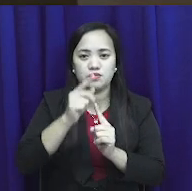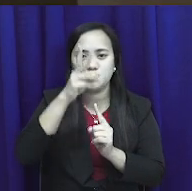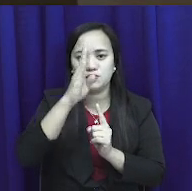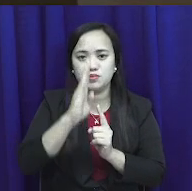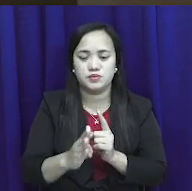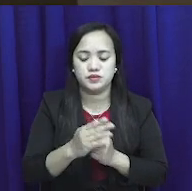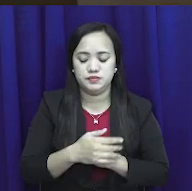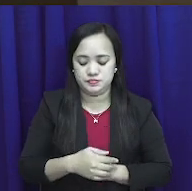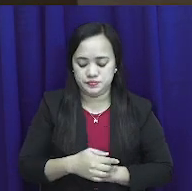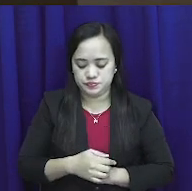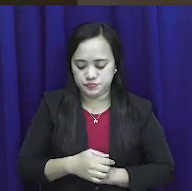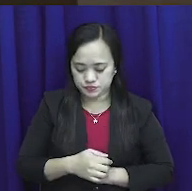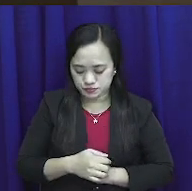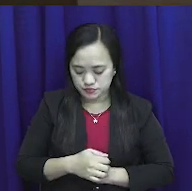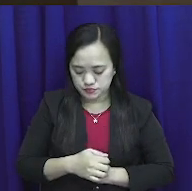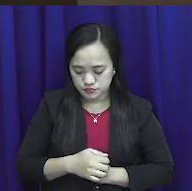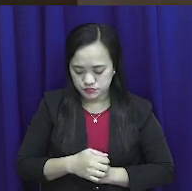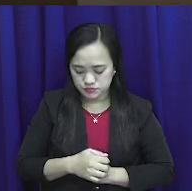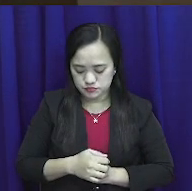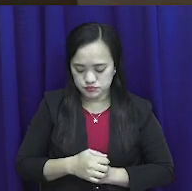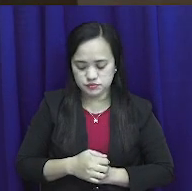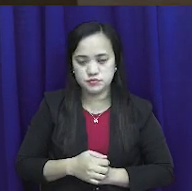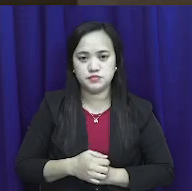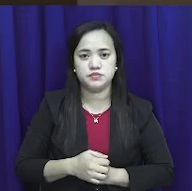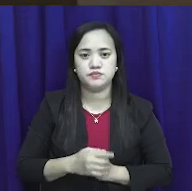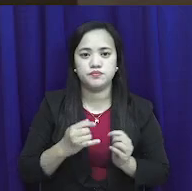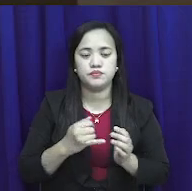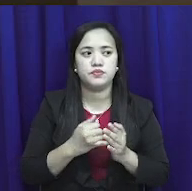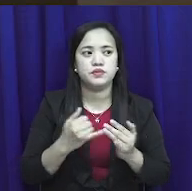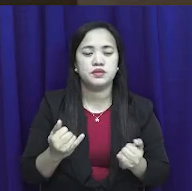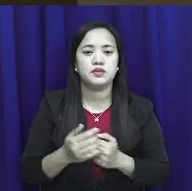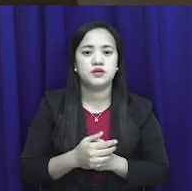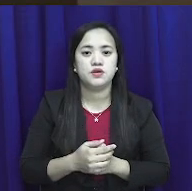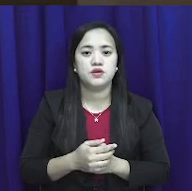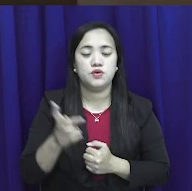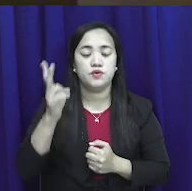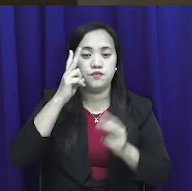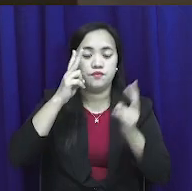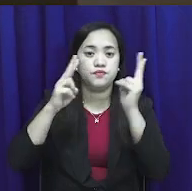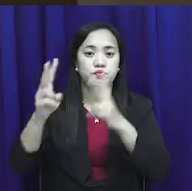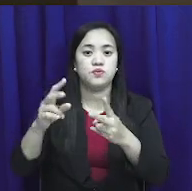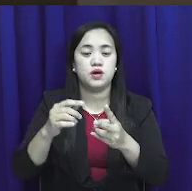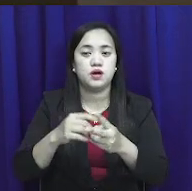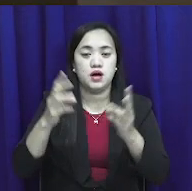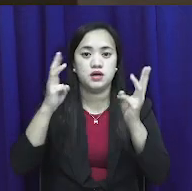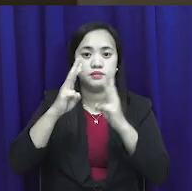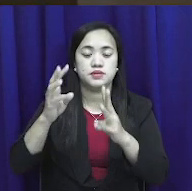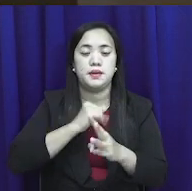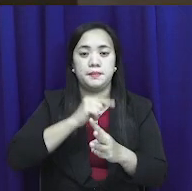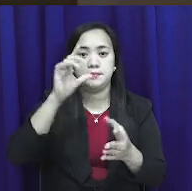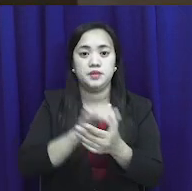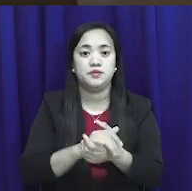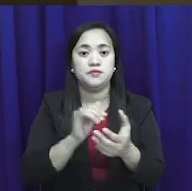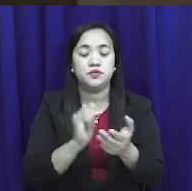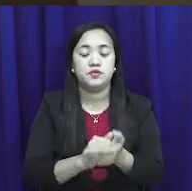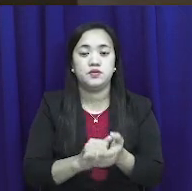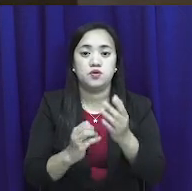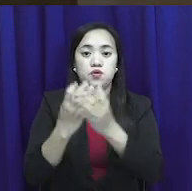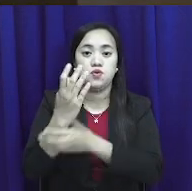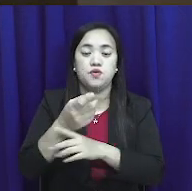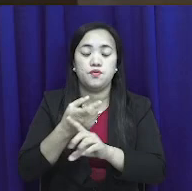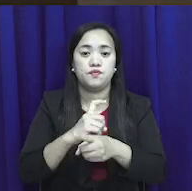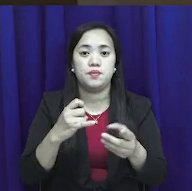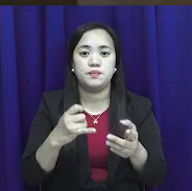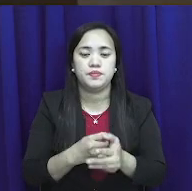ito para sa mga ito na naman madadamay lang Tutal because you're view you're also watching and I believe you will grow from this